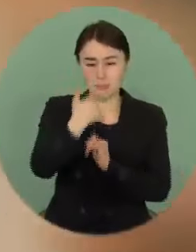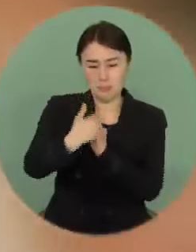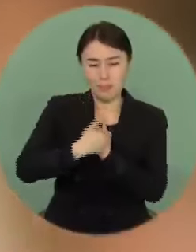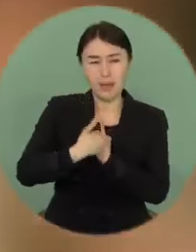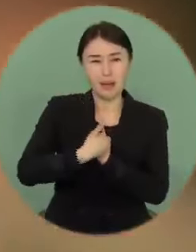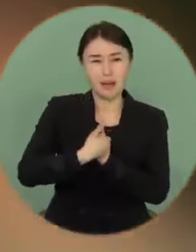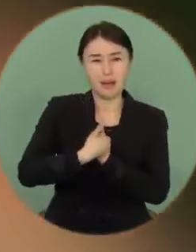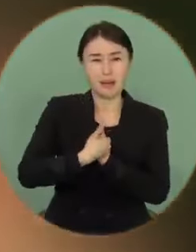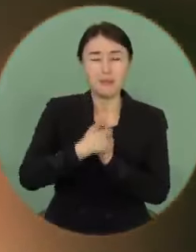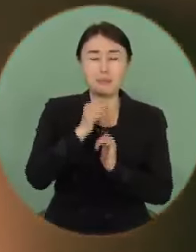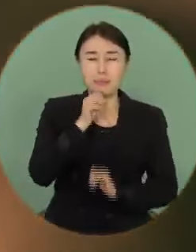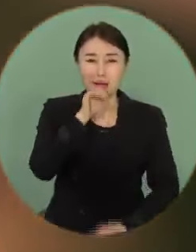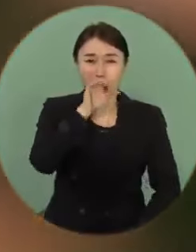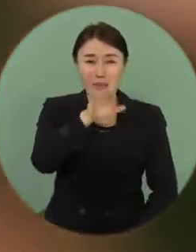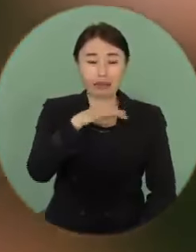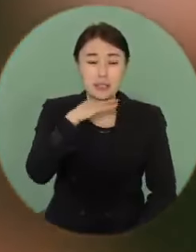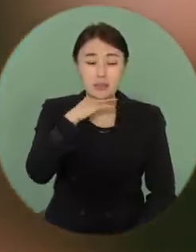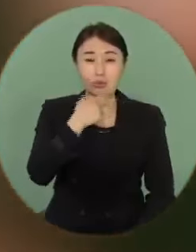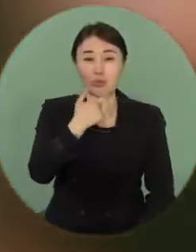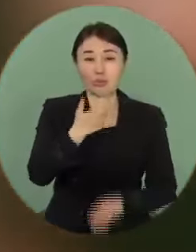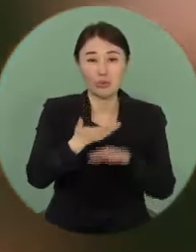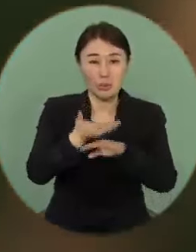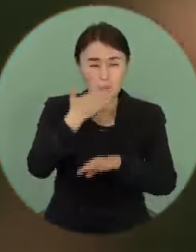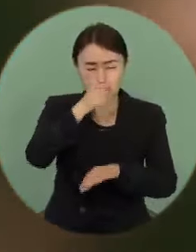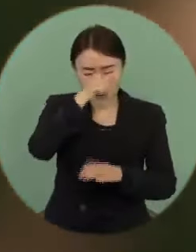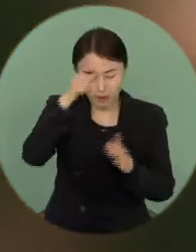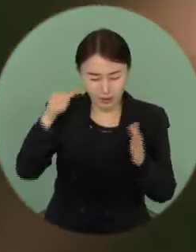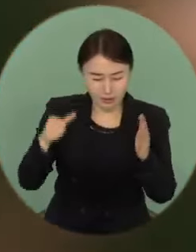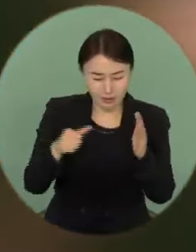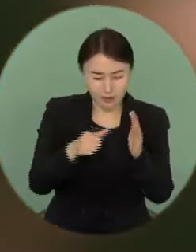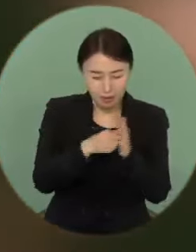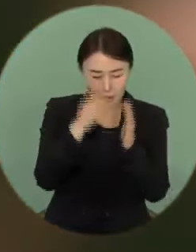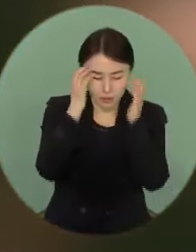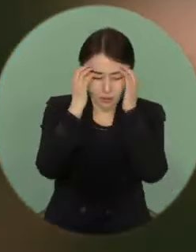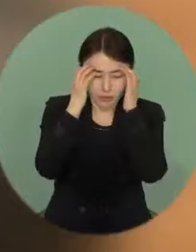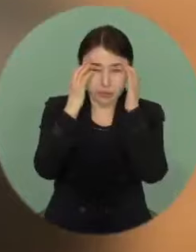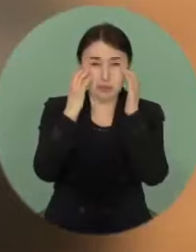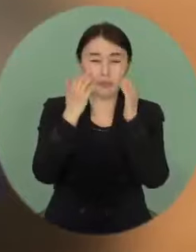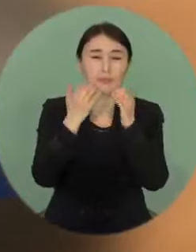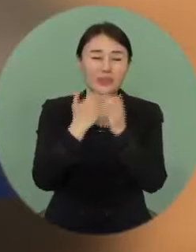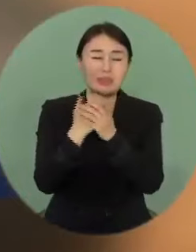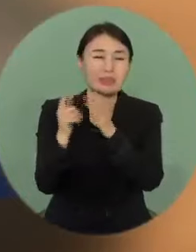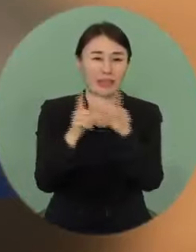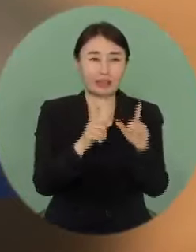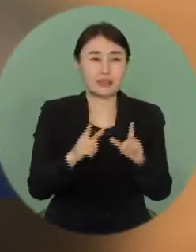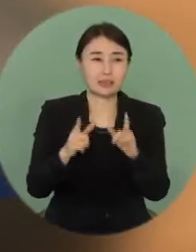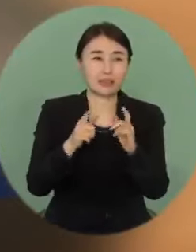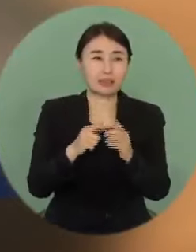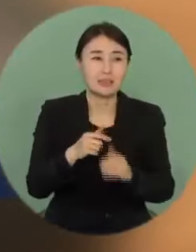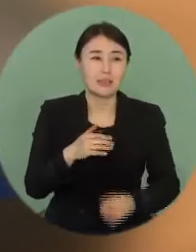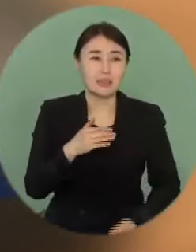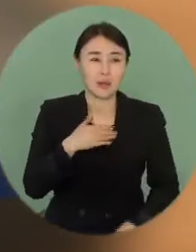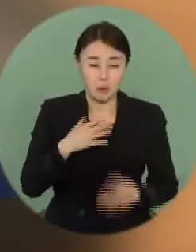말합니다 예을 넘긴 피해자는 평생을 고통속에 살아야 했습니다